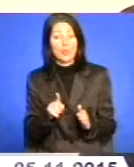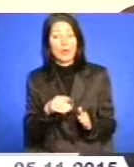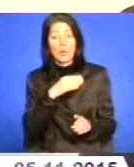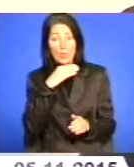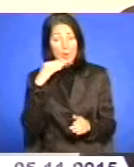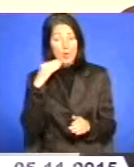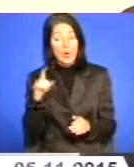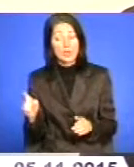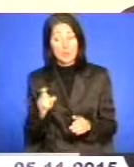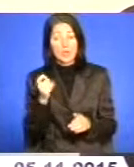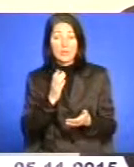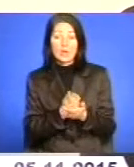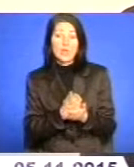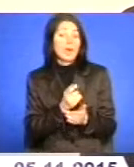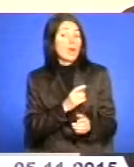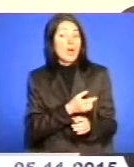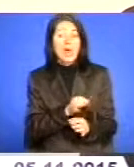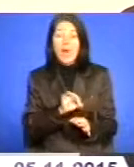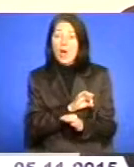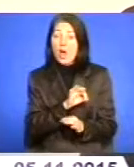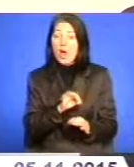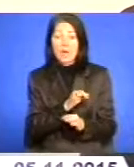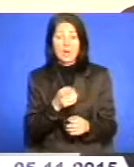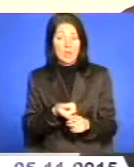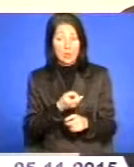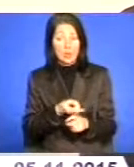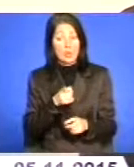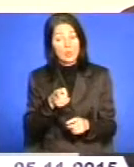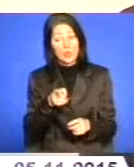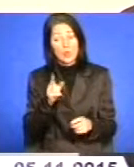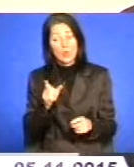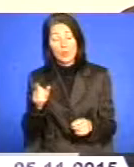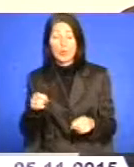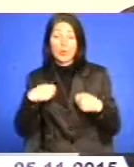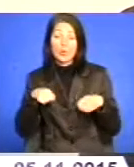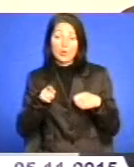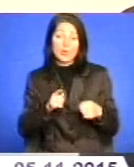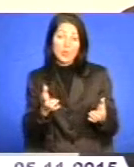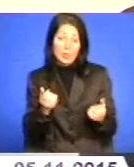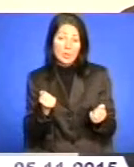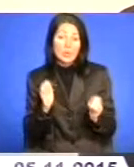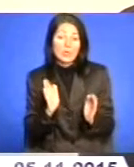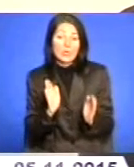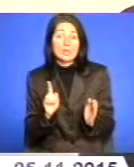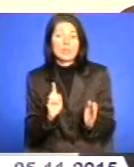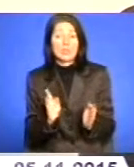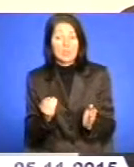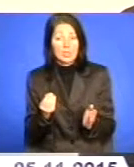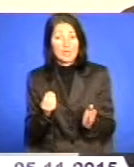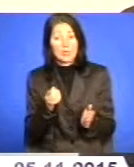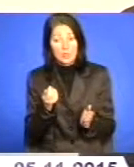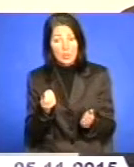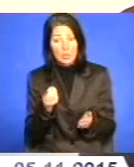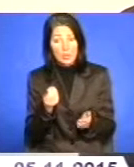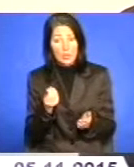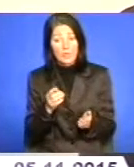багатьох господарствах є надлишок, і відповідно люди продають, щоб отримати хоч якісь кошти. Але вимагати, щоб